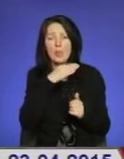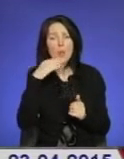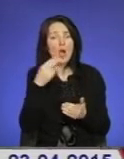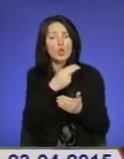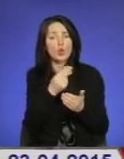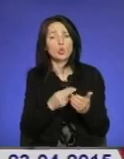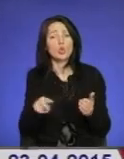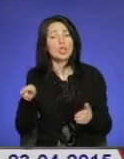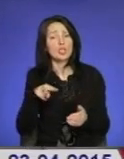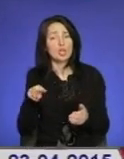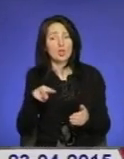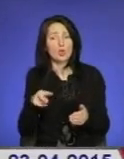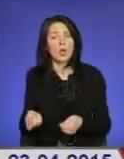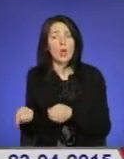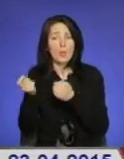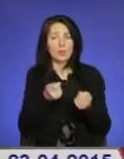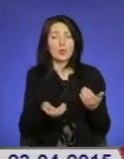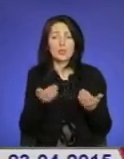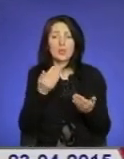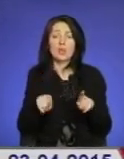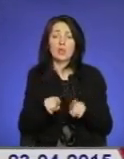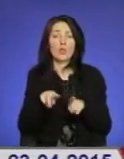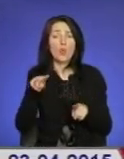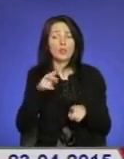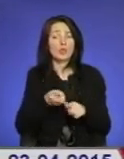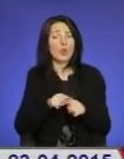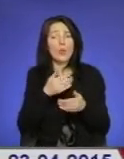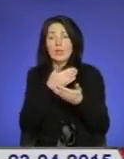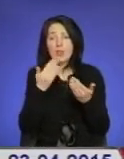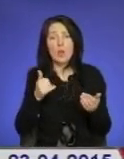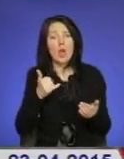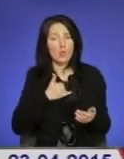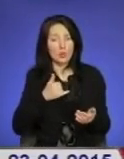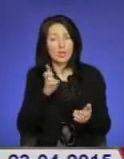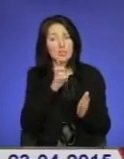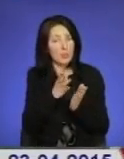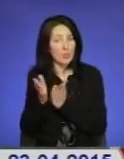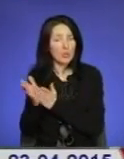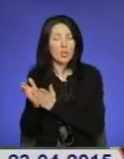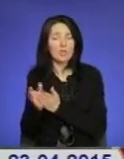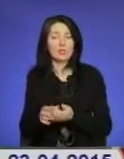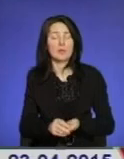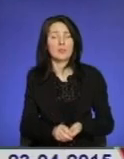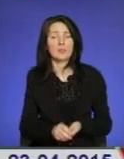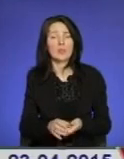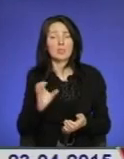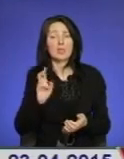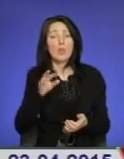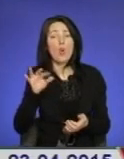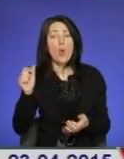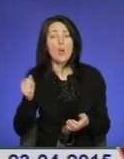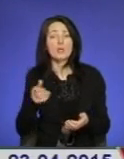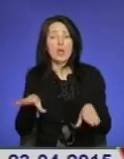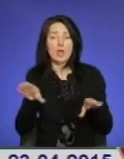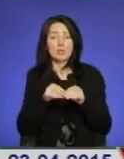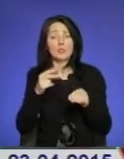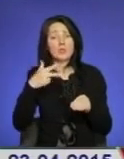художньої літератури приносять навіть таку літературу, якої немає у нас в бібліотеці. Сергій Богомаз разом з